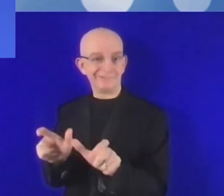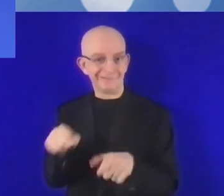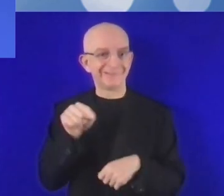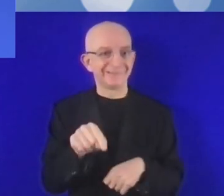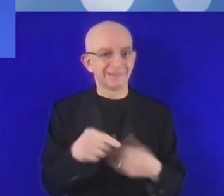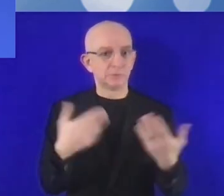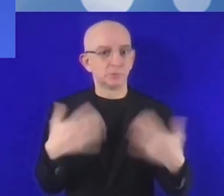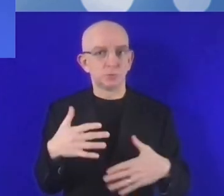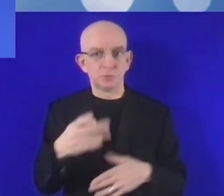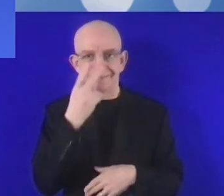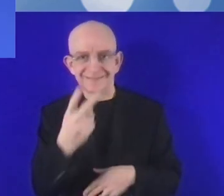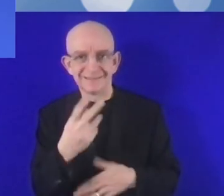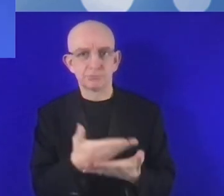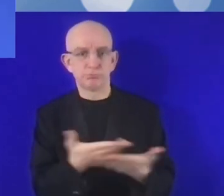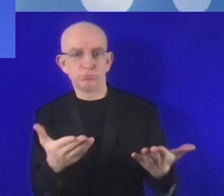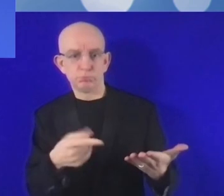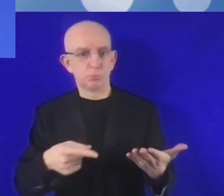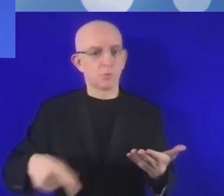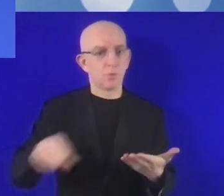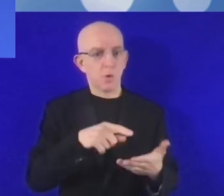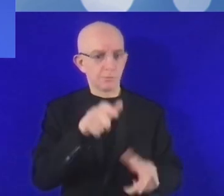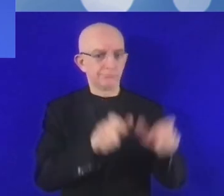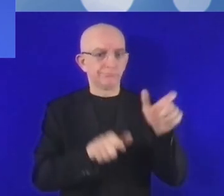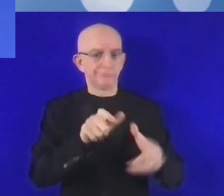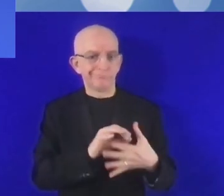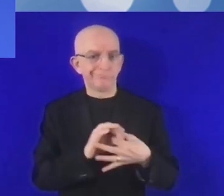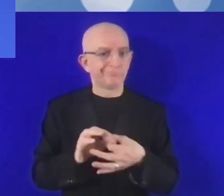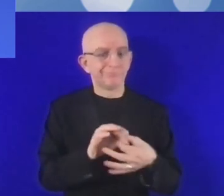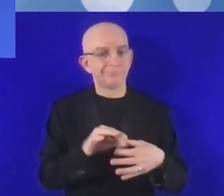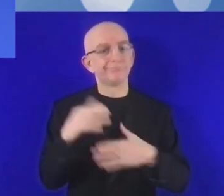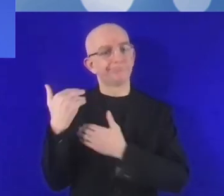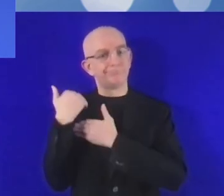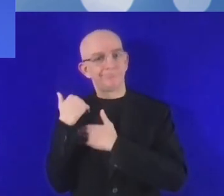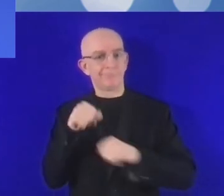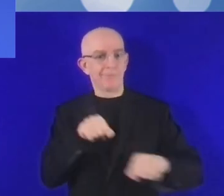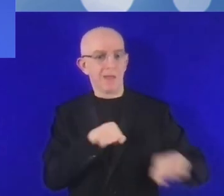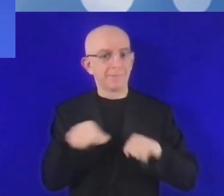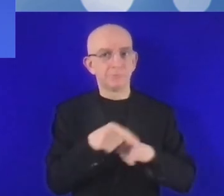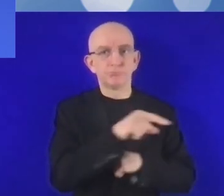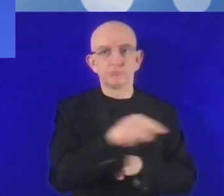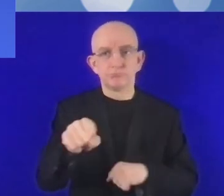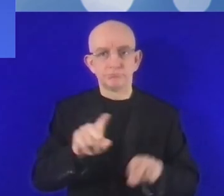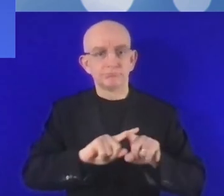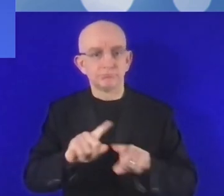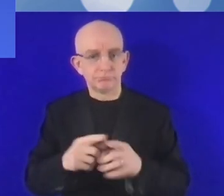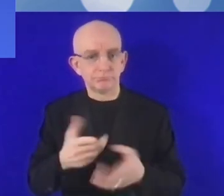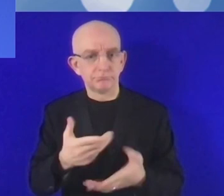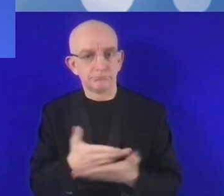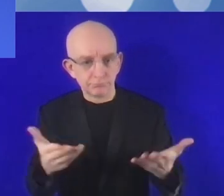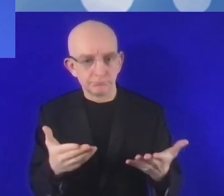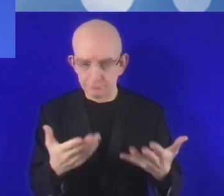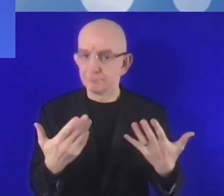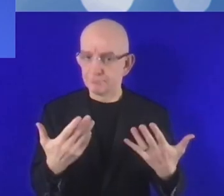еще два важных блока, которые появились во время встреч. Это необходимость международного сотрудничества,